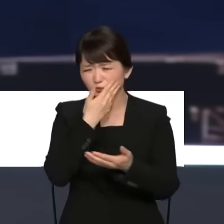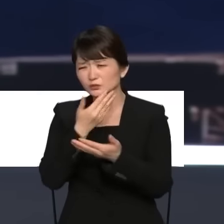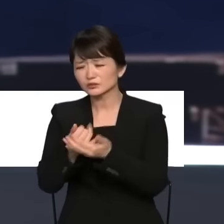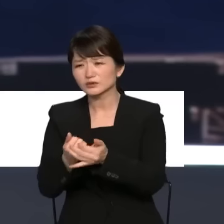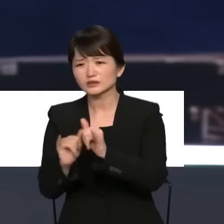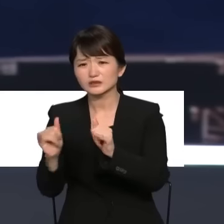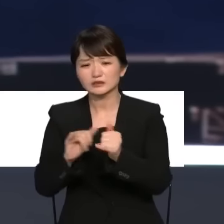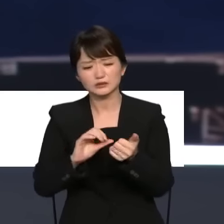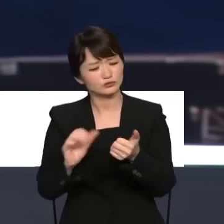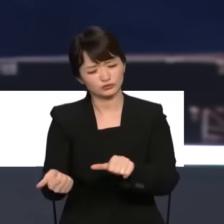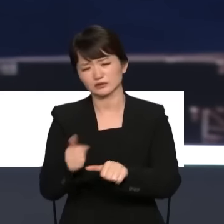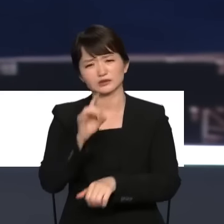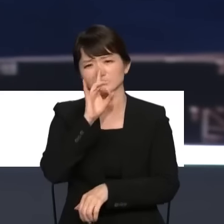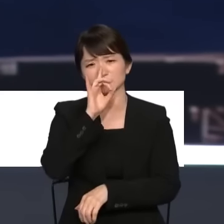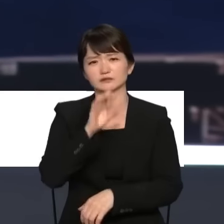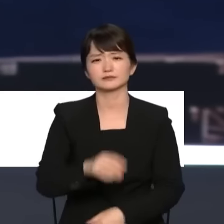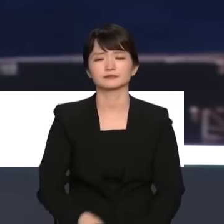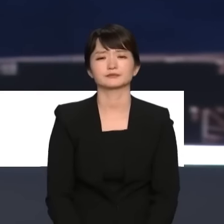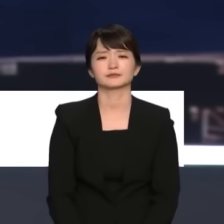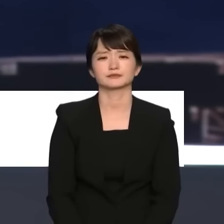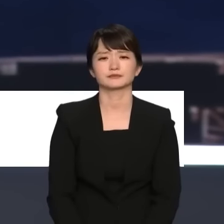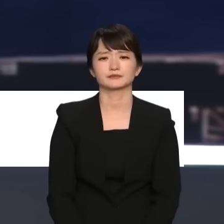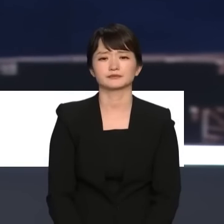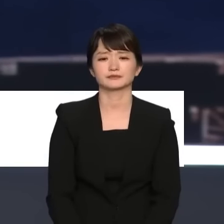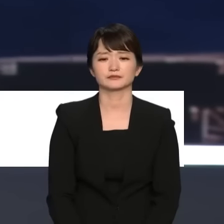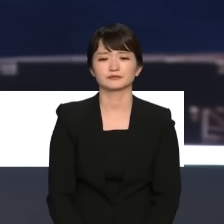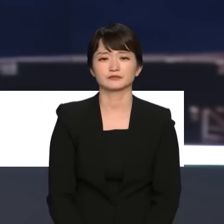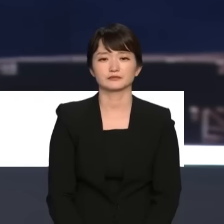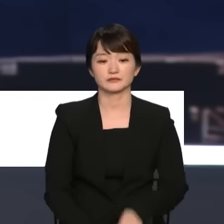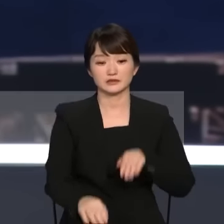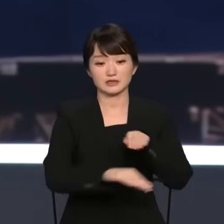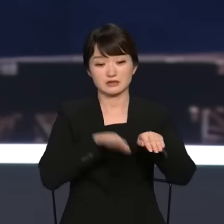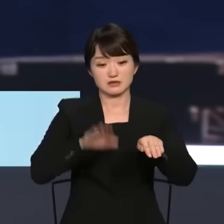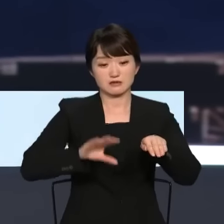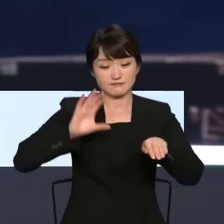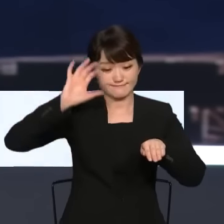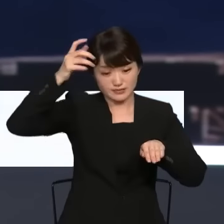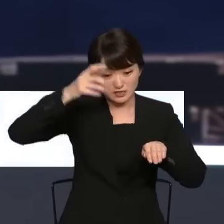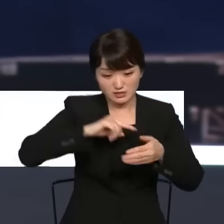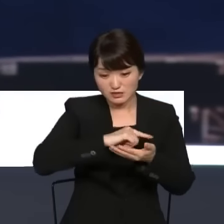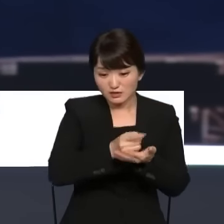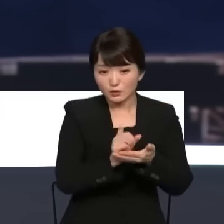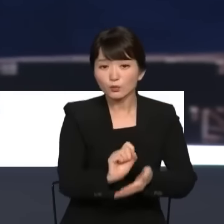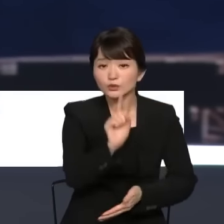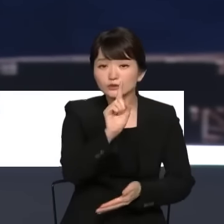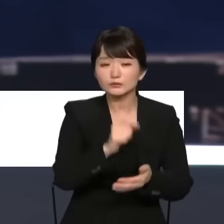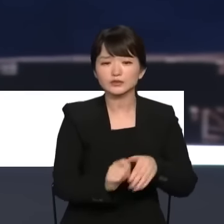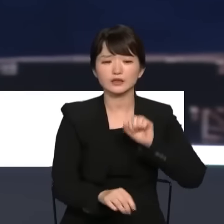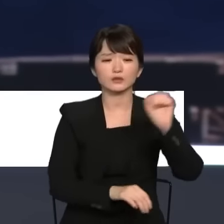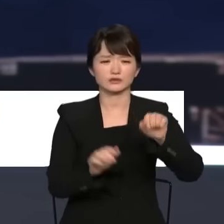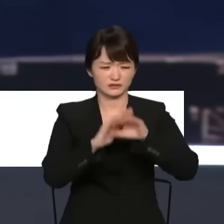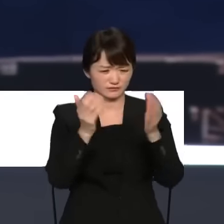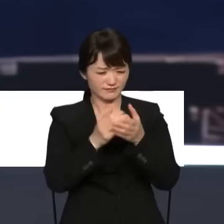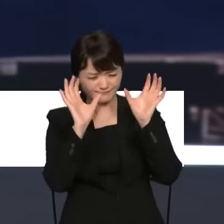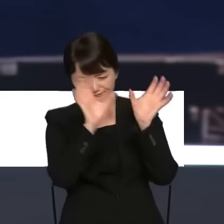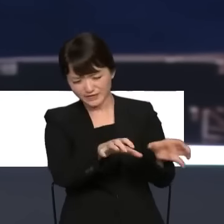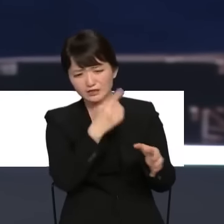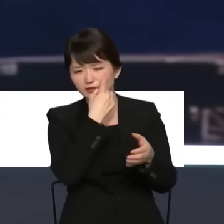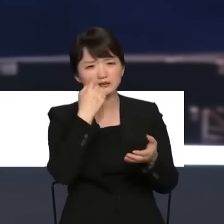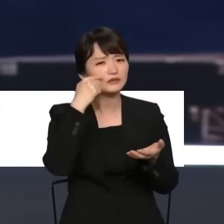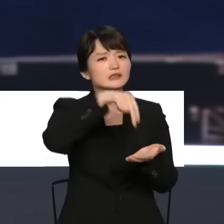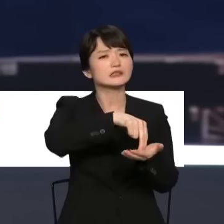더 이상 희생되어서는 안 되지 않겠습니까 급발진 사고의 원인을 전적으로 운전자에게 입증해 하는